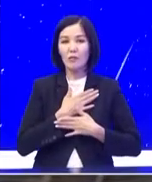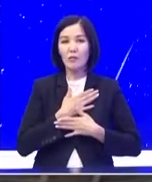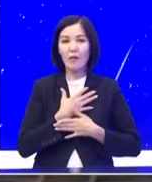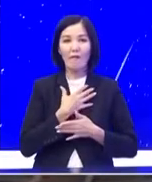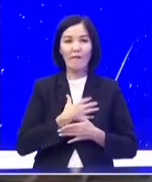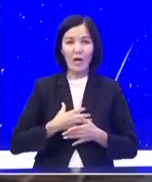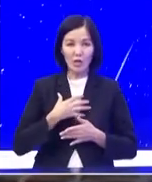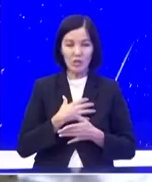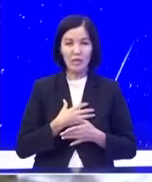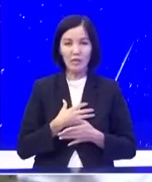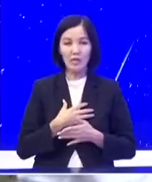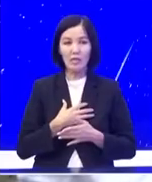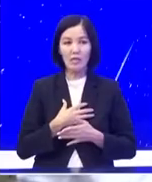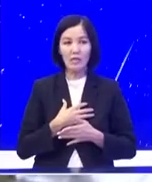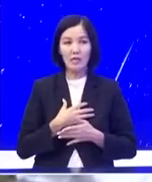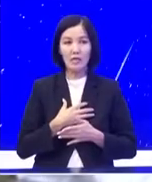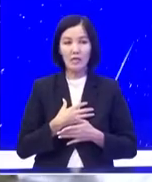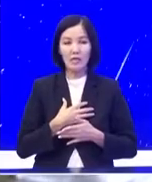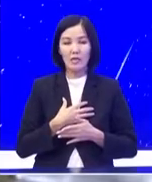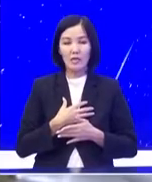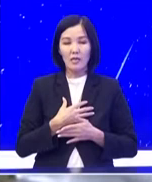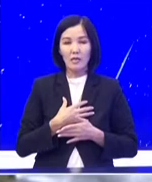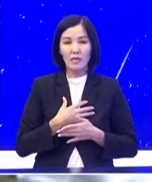Есілдің сол жағындағы ең бірінші ғимарат болып есептелді.